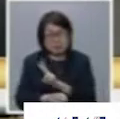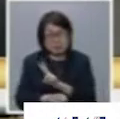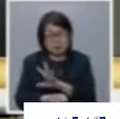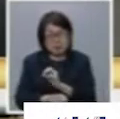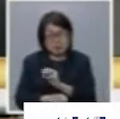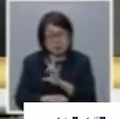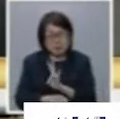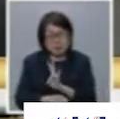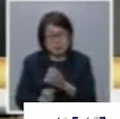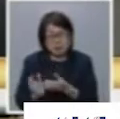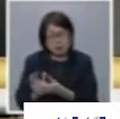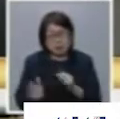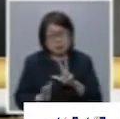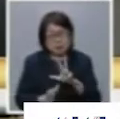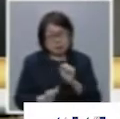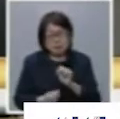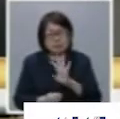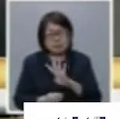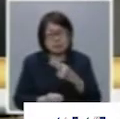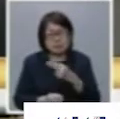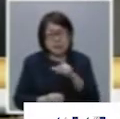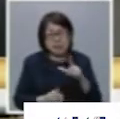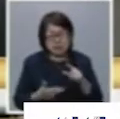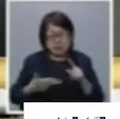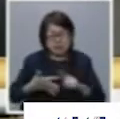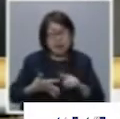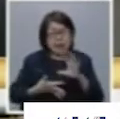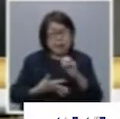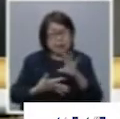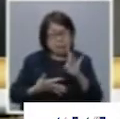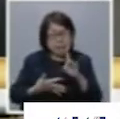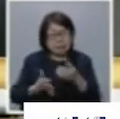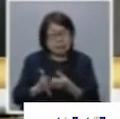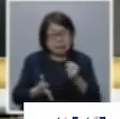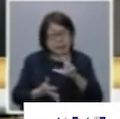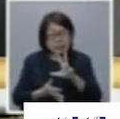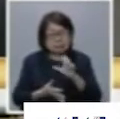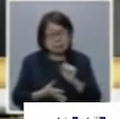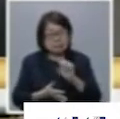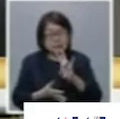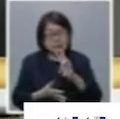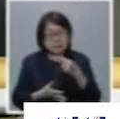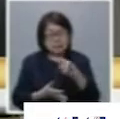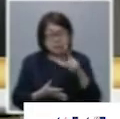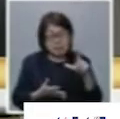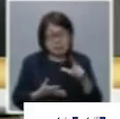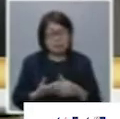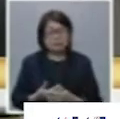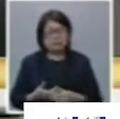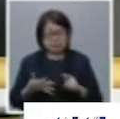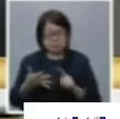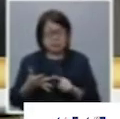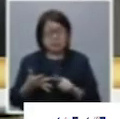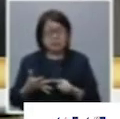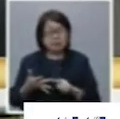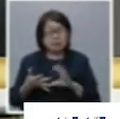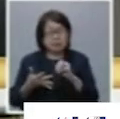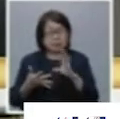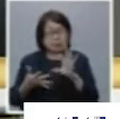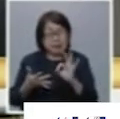340,000 ล้านบาท2558 370,000 ล้านบาท